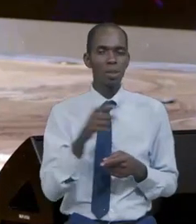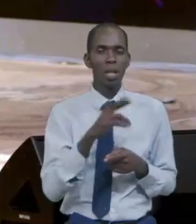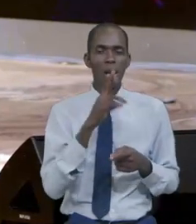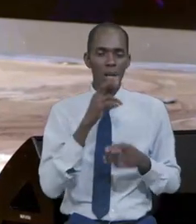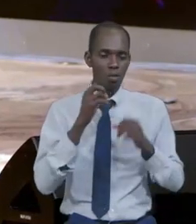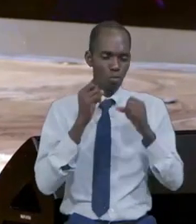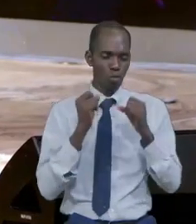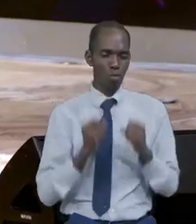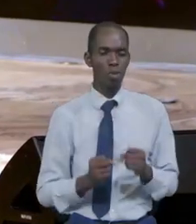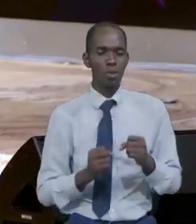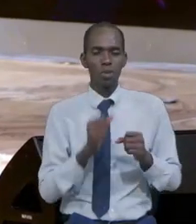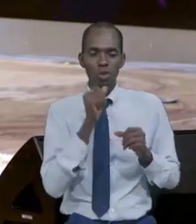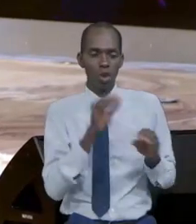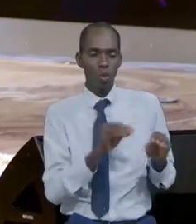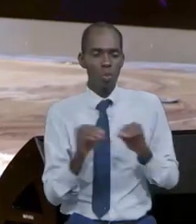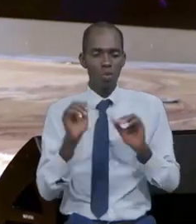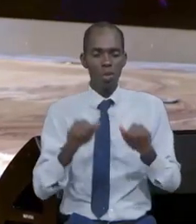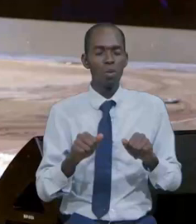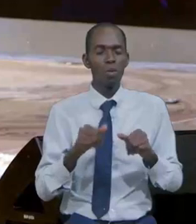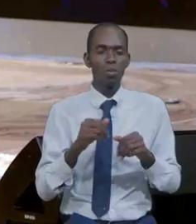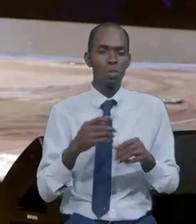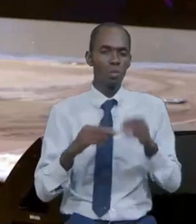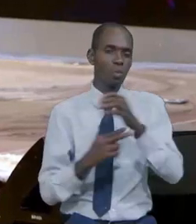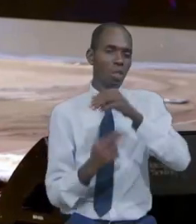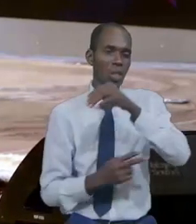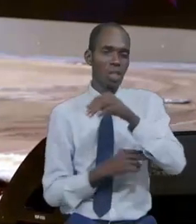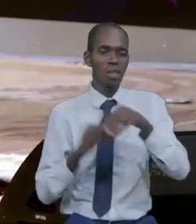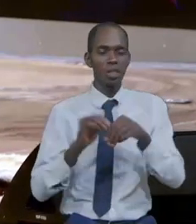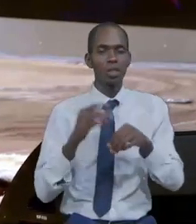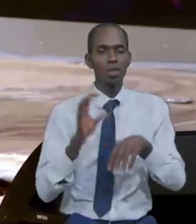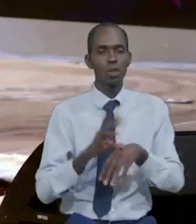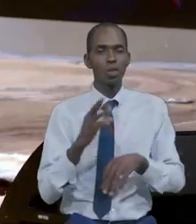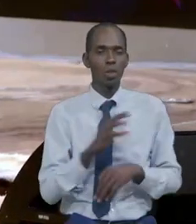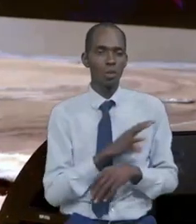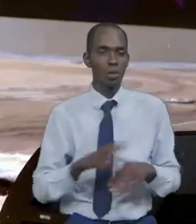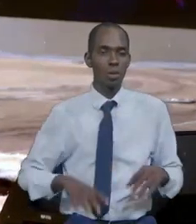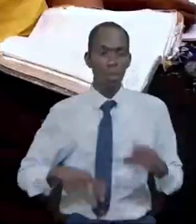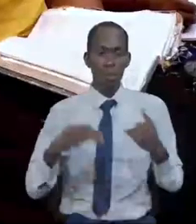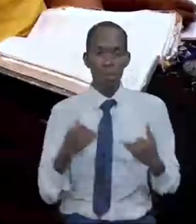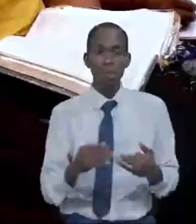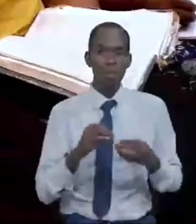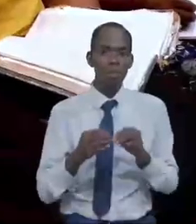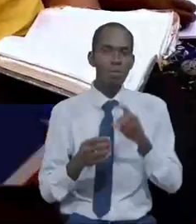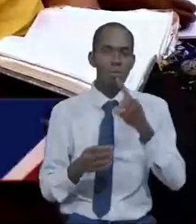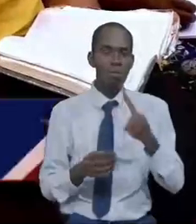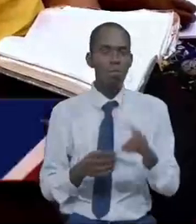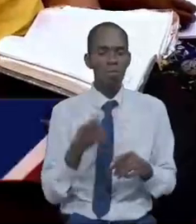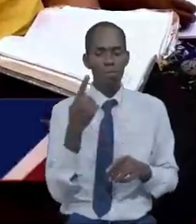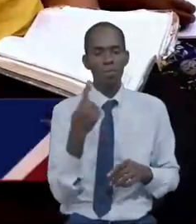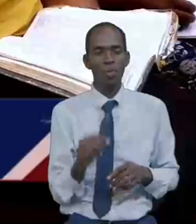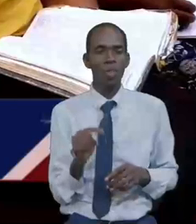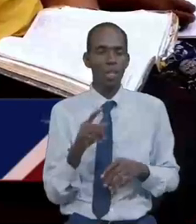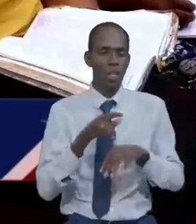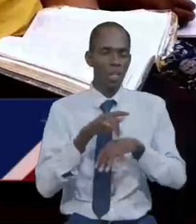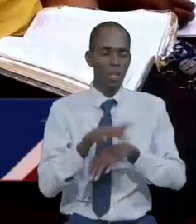colonnes inébranlables dans l'église de Christ. Voyons la première partie sous le premier point. L'aube de sa